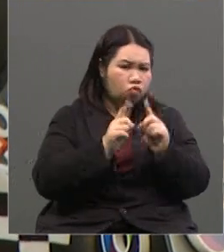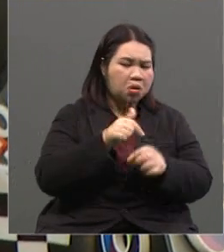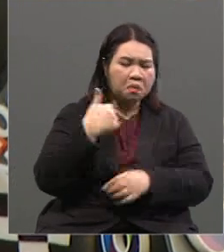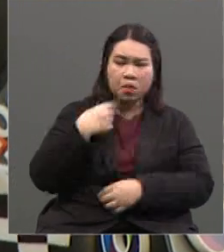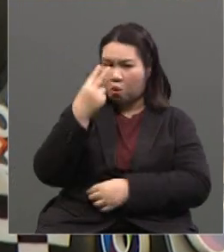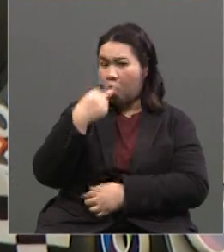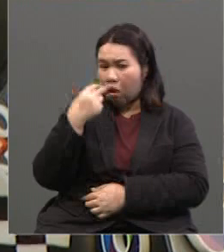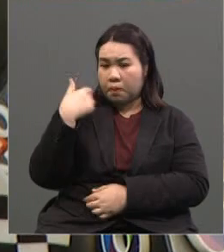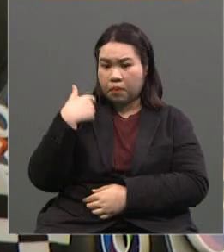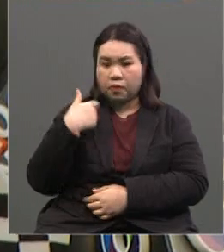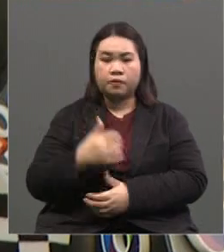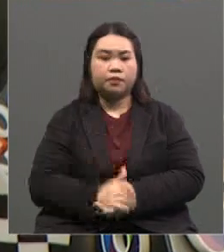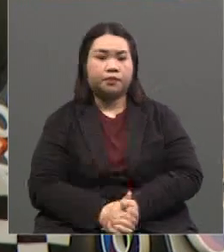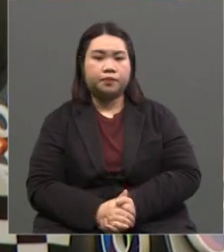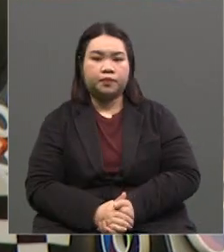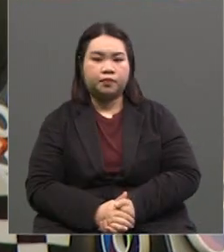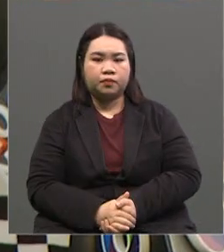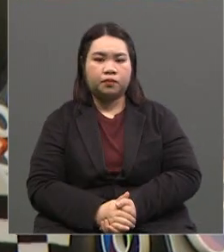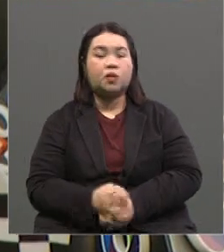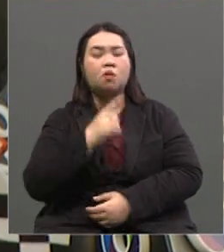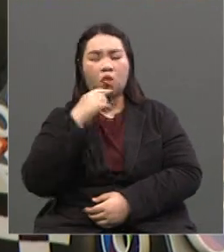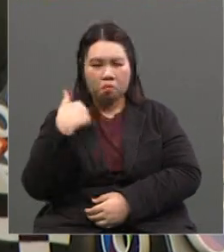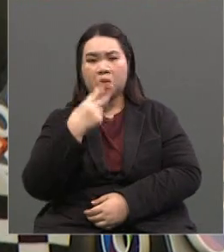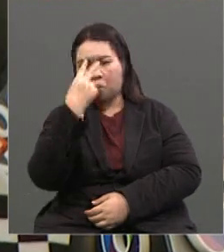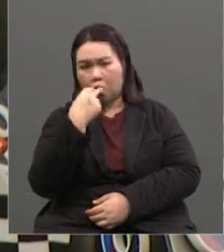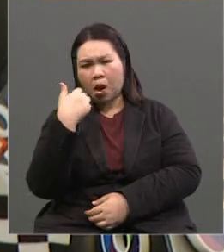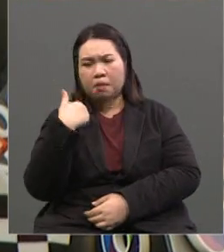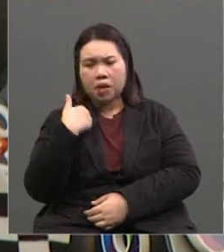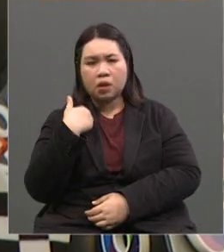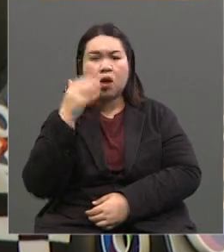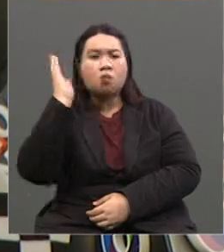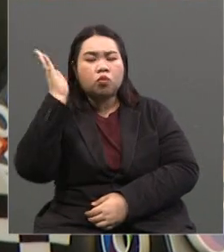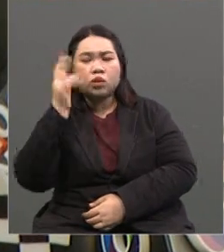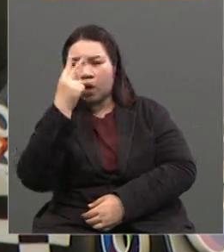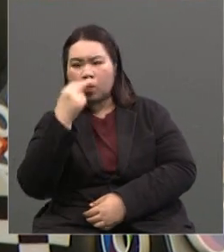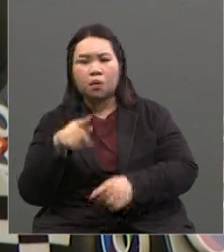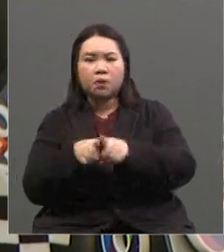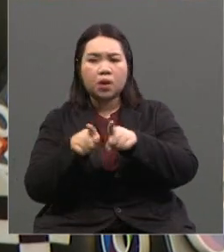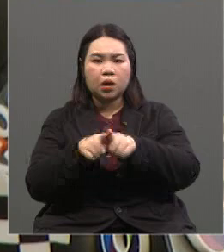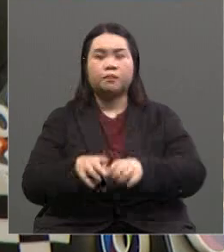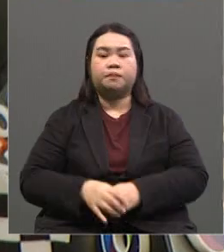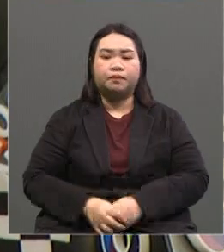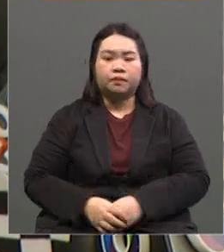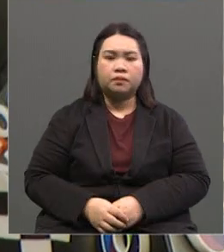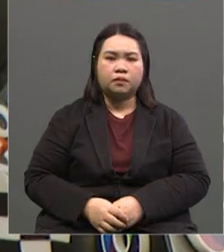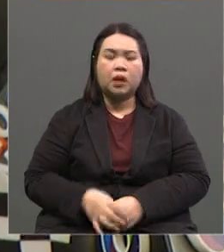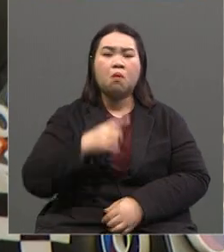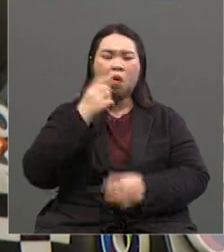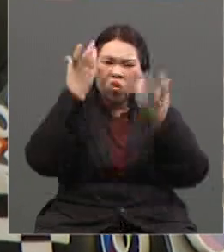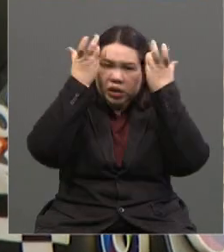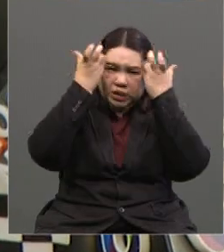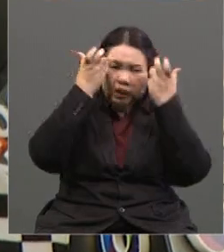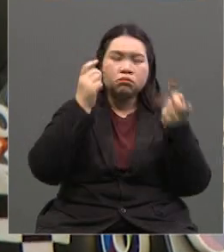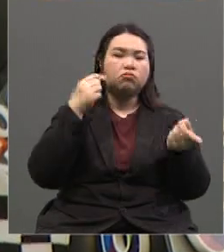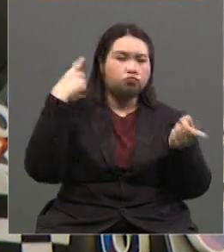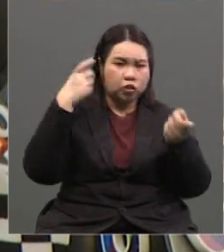นะครับร้องไห้ด้วยนะฮะร้องไห้ทั้งคู่นะฮะ เครียดไหมครับคู่เคร ีย ดไหม ครับอ๋อไม่ได้เครียดแต่ภรรยาเครียด